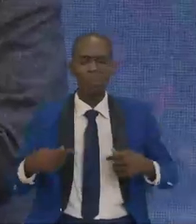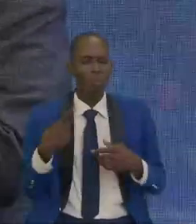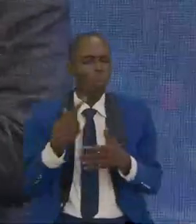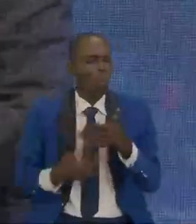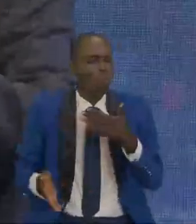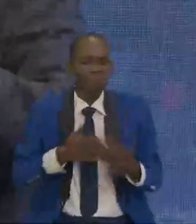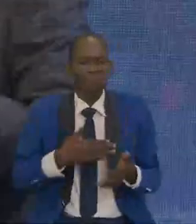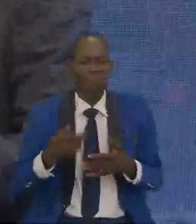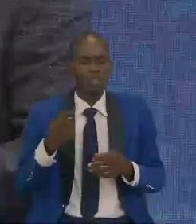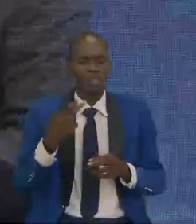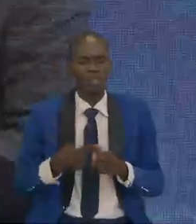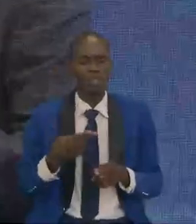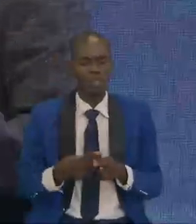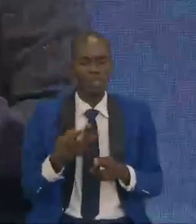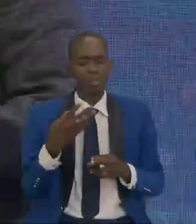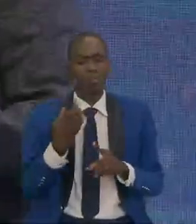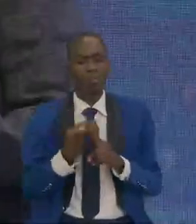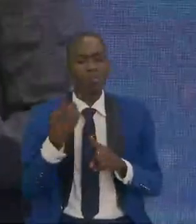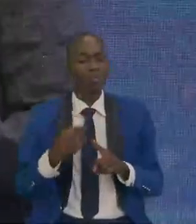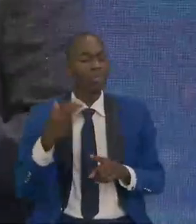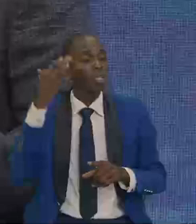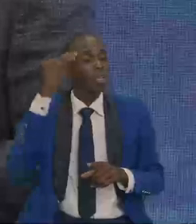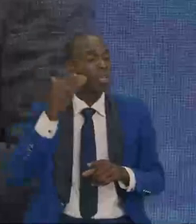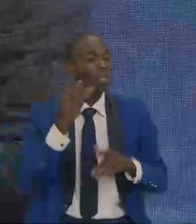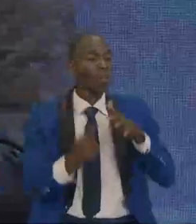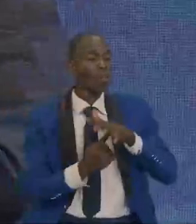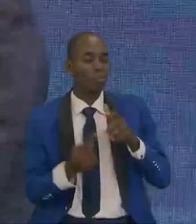toute maladie, quel que soit le nom,